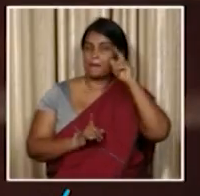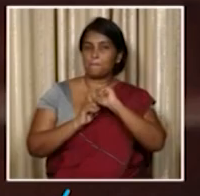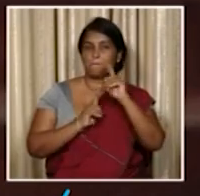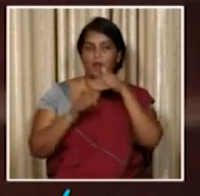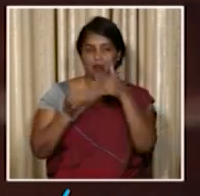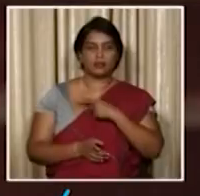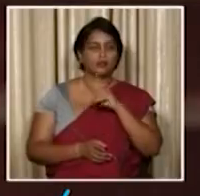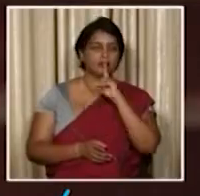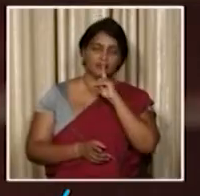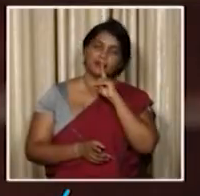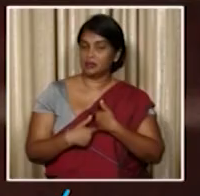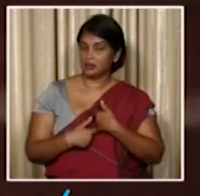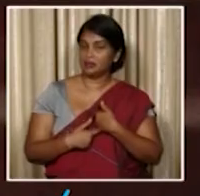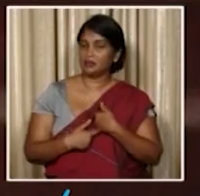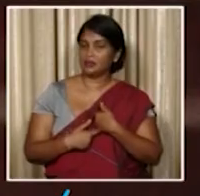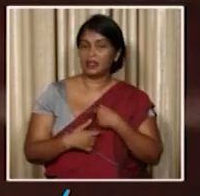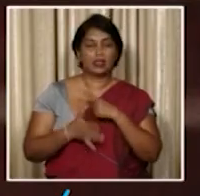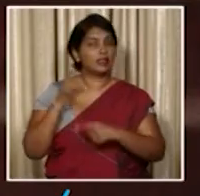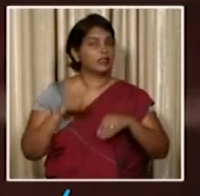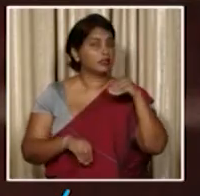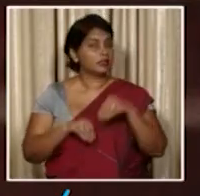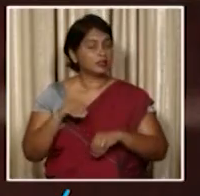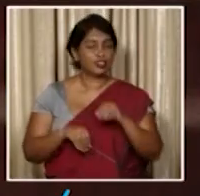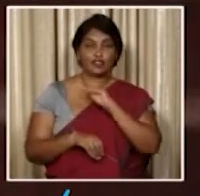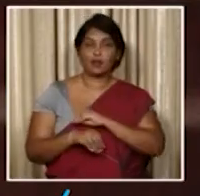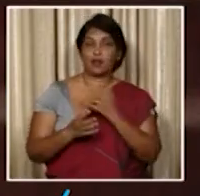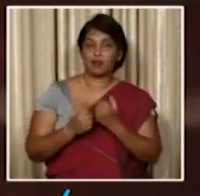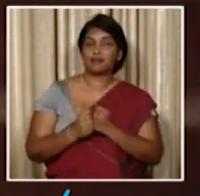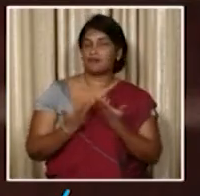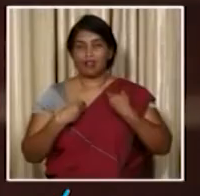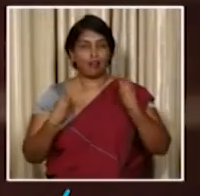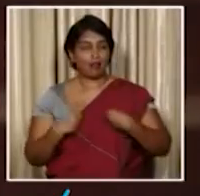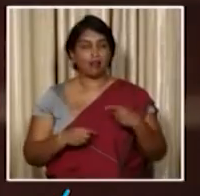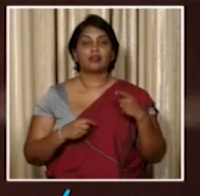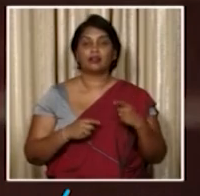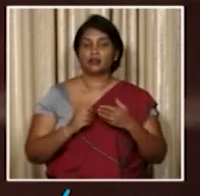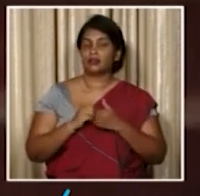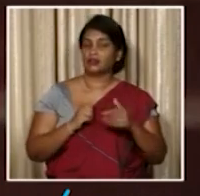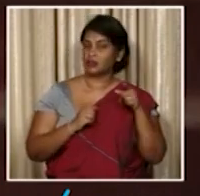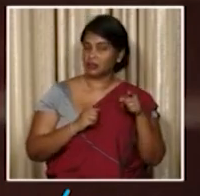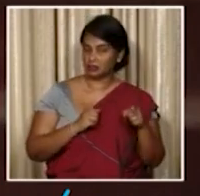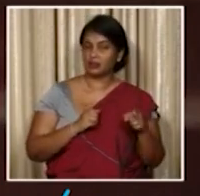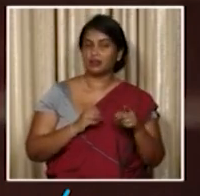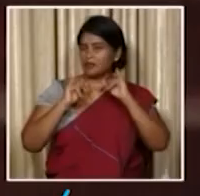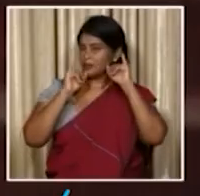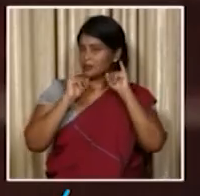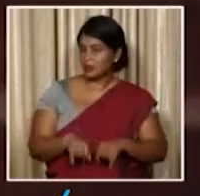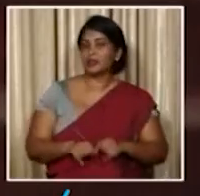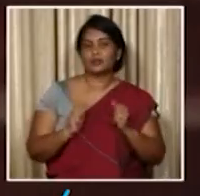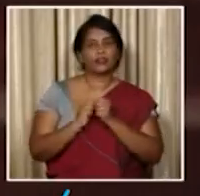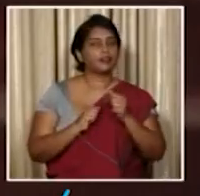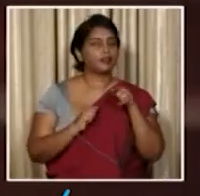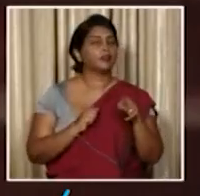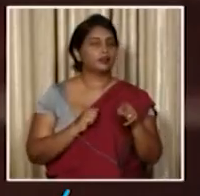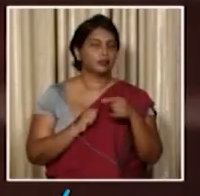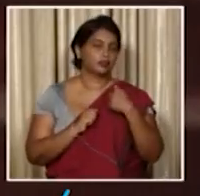එක මම මේ අස්සදී මතක් කරන්නට ඕනේ. දේශපාලන වශයෙන් වාසියක් අරන් එල්ලෙන්න තැනක් නැති වෙලාවේ කරන්නා වූ මහත් පහත් ක්‍රියාවක්